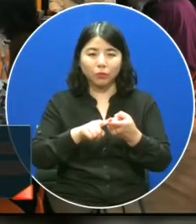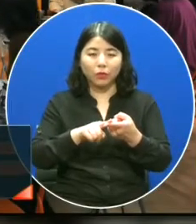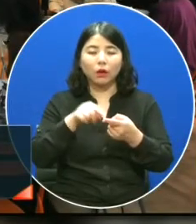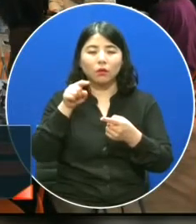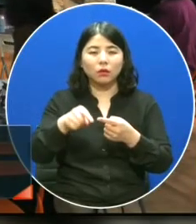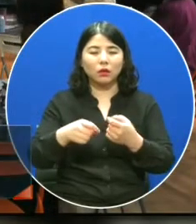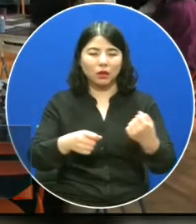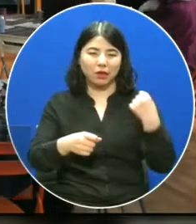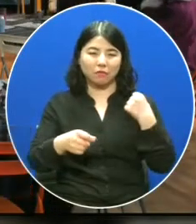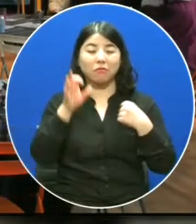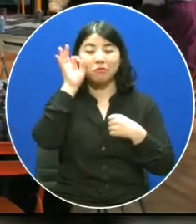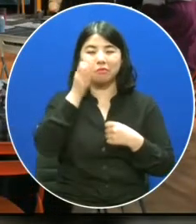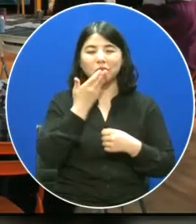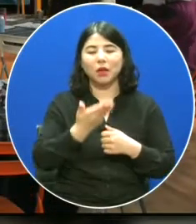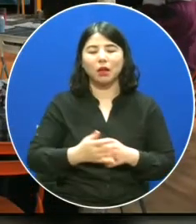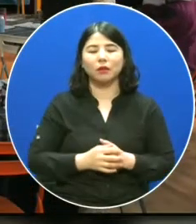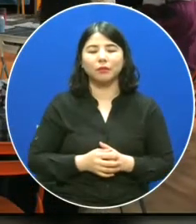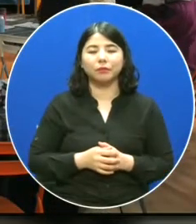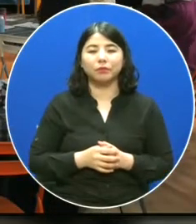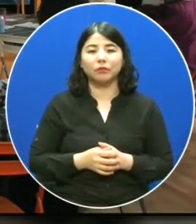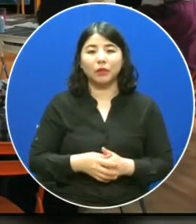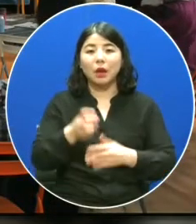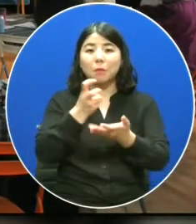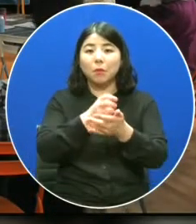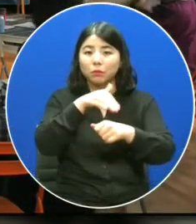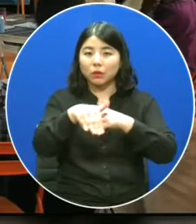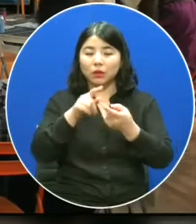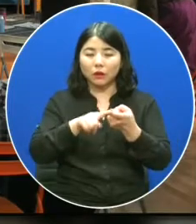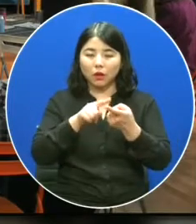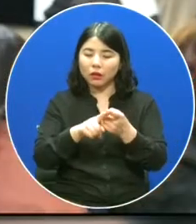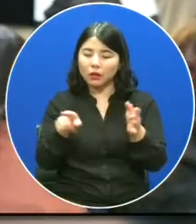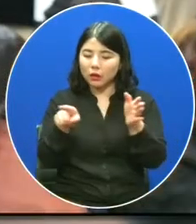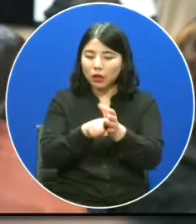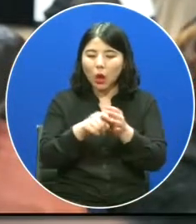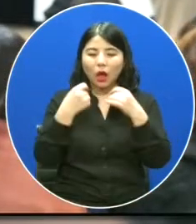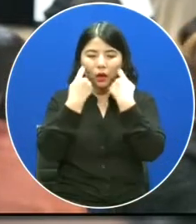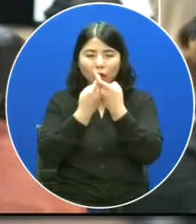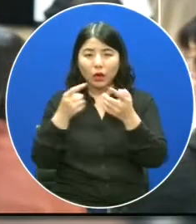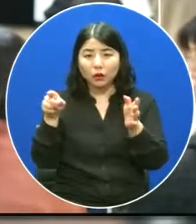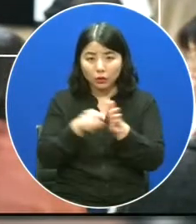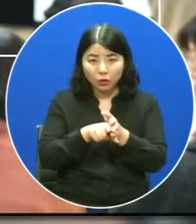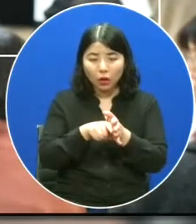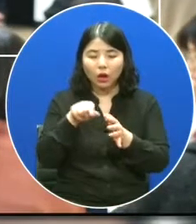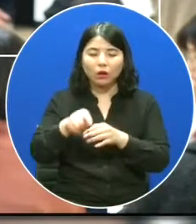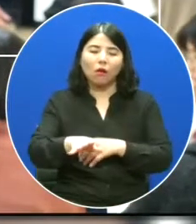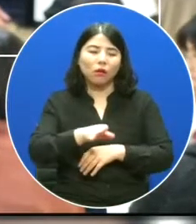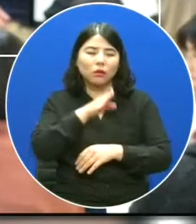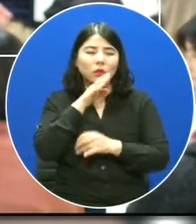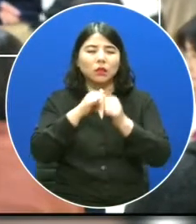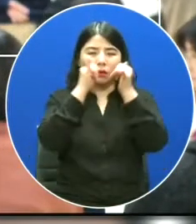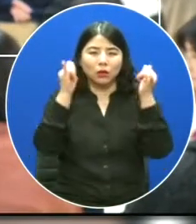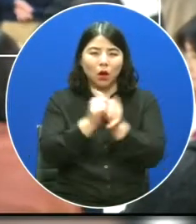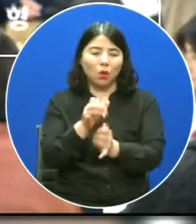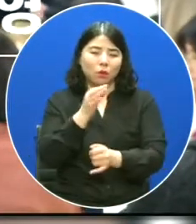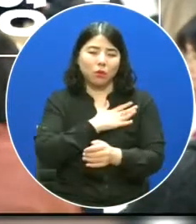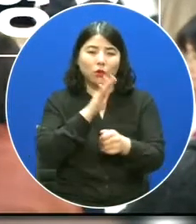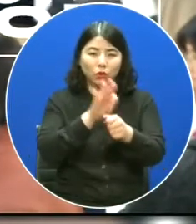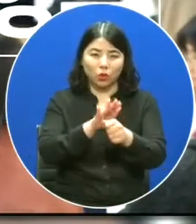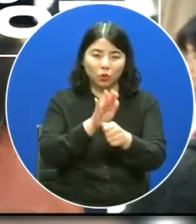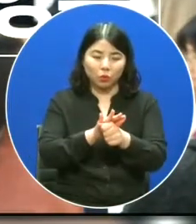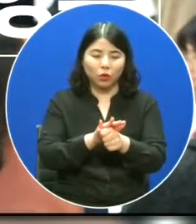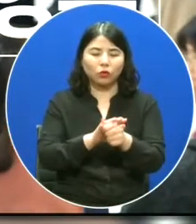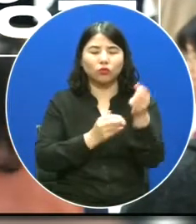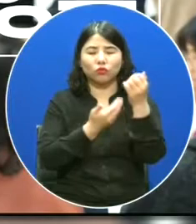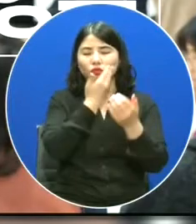무형의 저력으로 간주됩니다. 제도에 대한 신뢰와 개인 간의 신뢰야말로 진정한 사회 번영을 도모하는